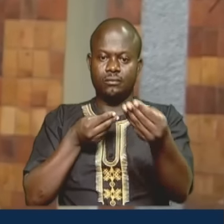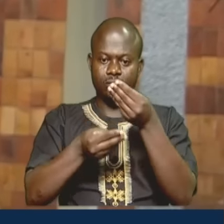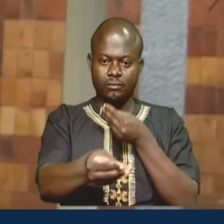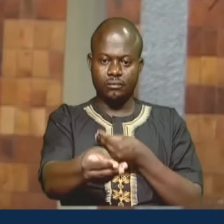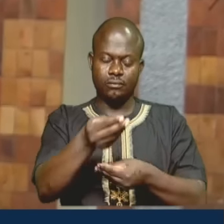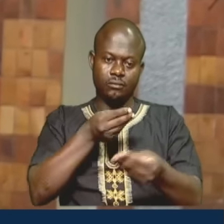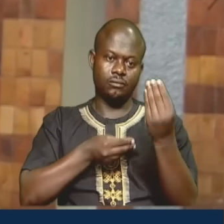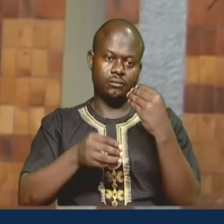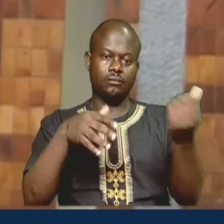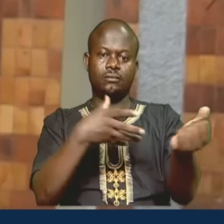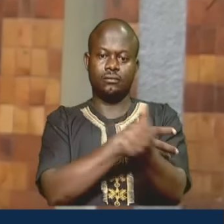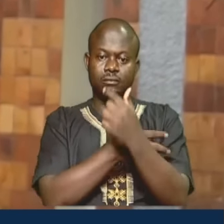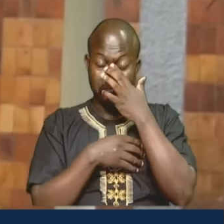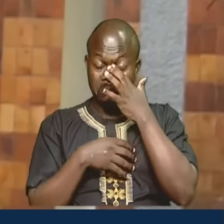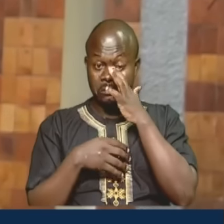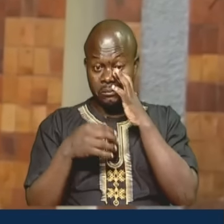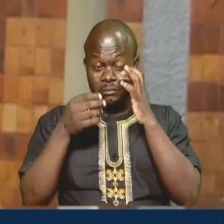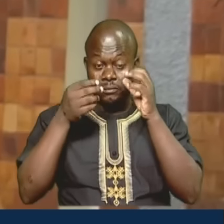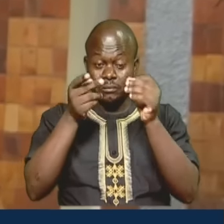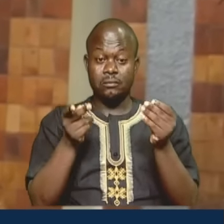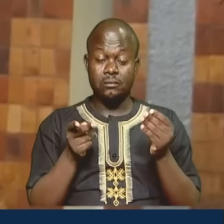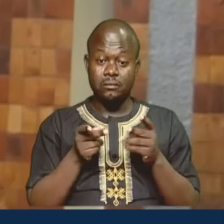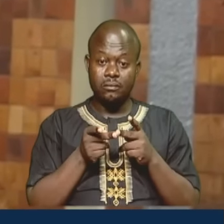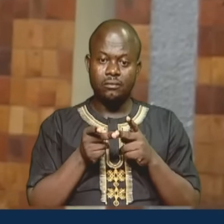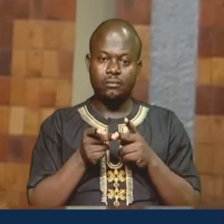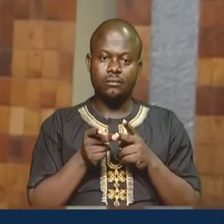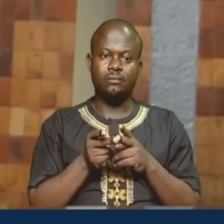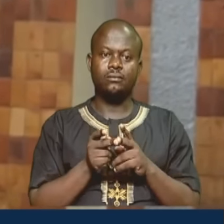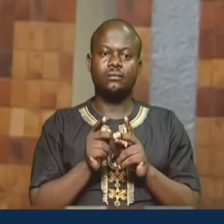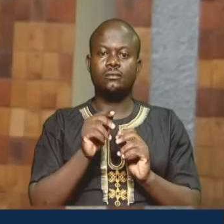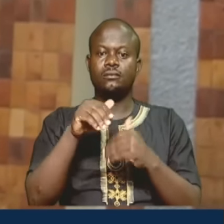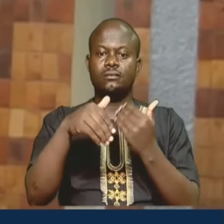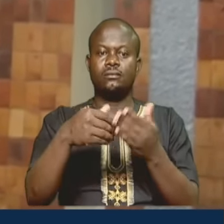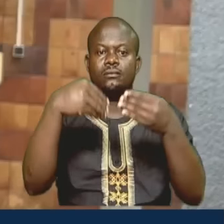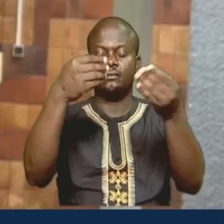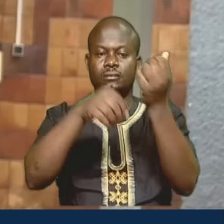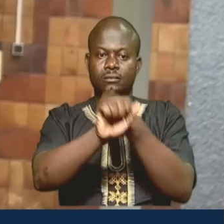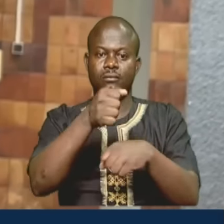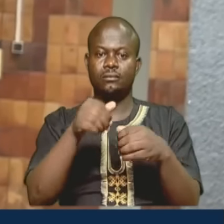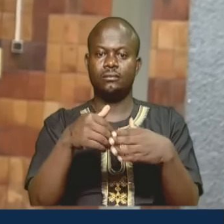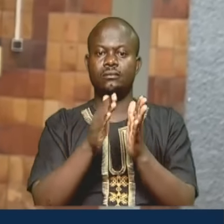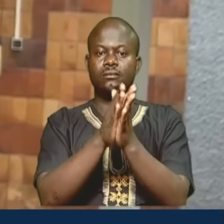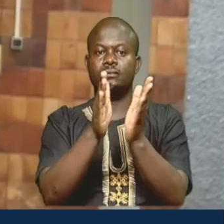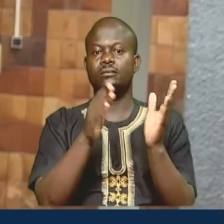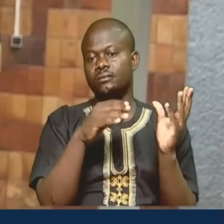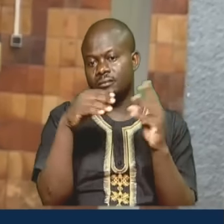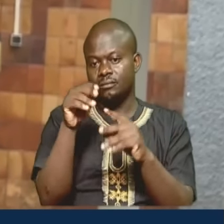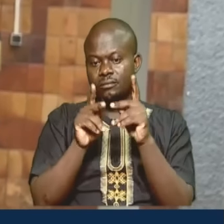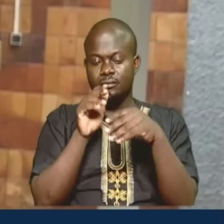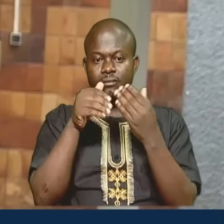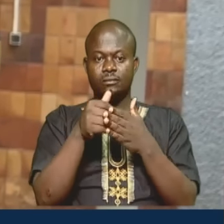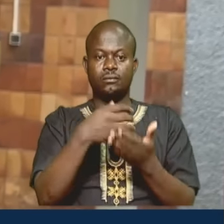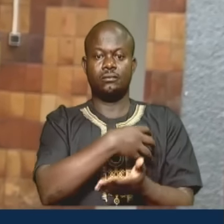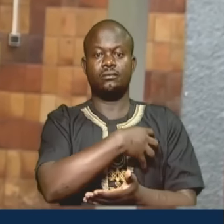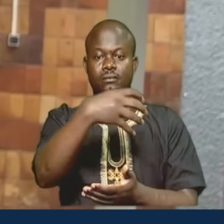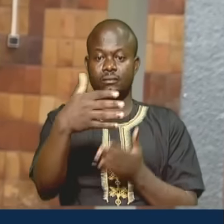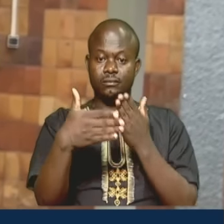ahantu hagiye kugenerwa ibikorwa rusange himwe abaturage. Imitungo yari